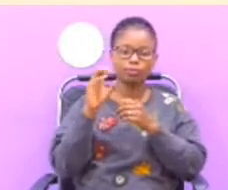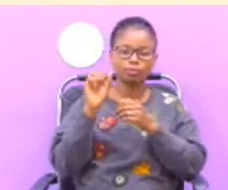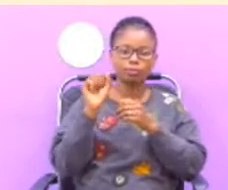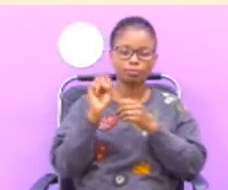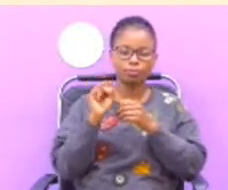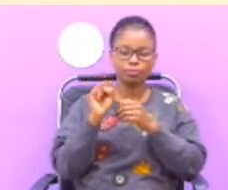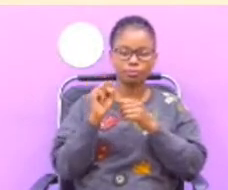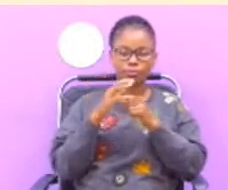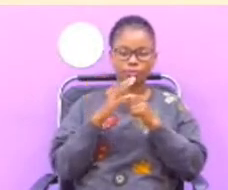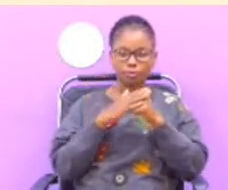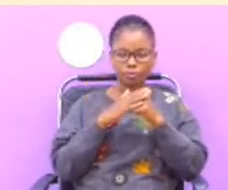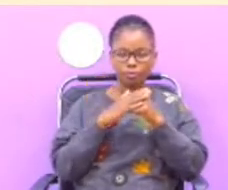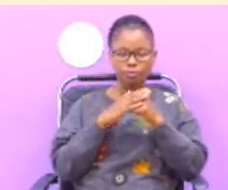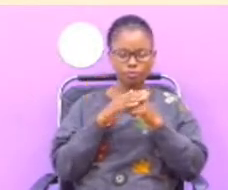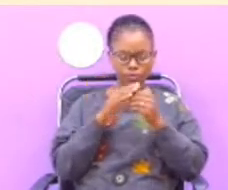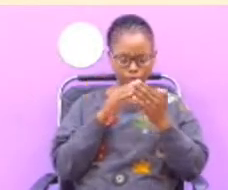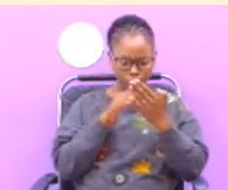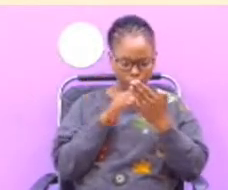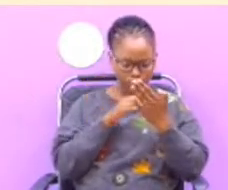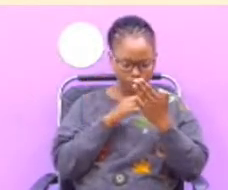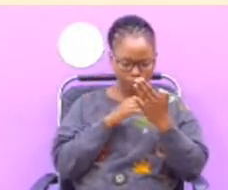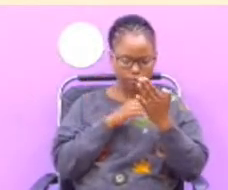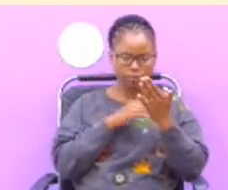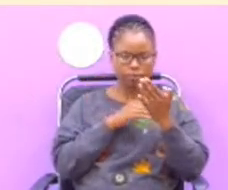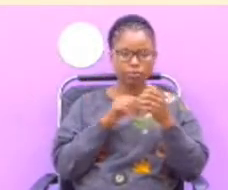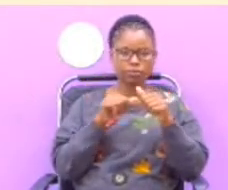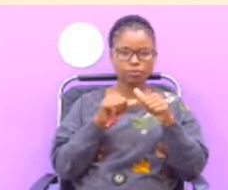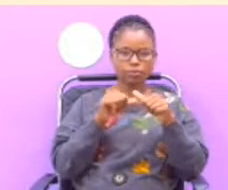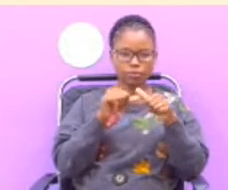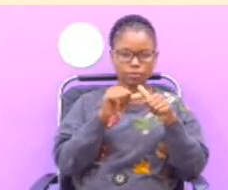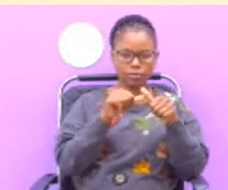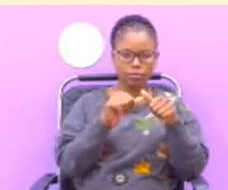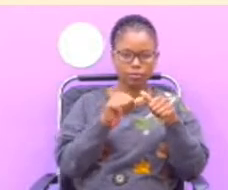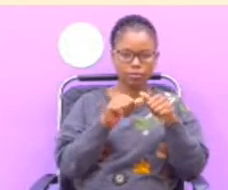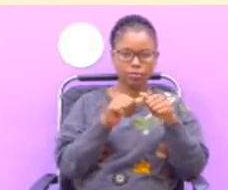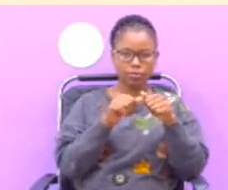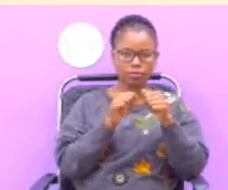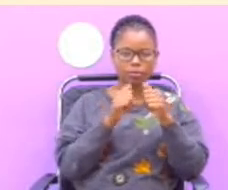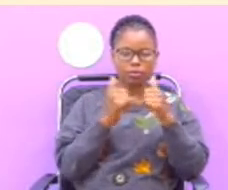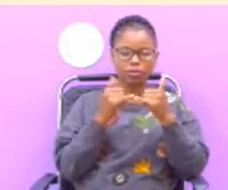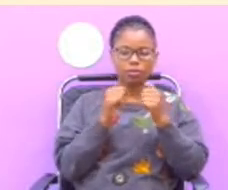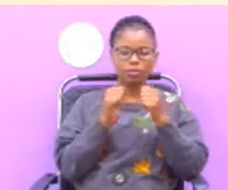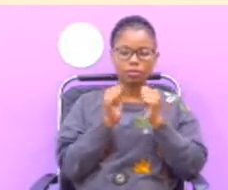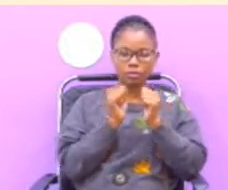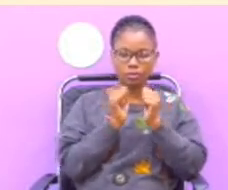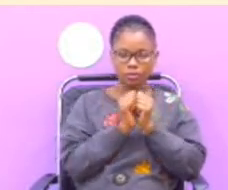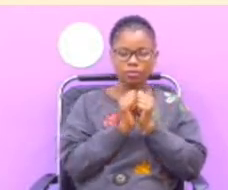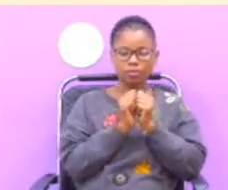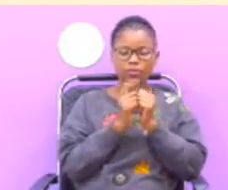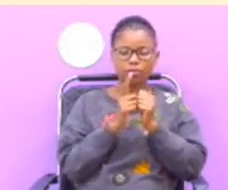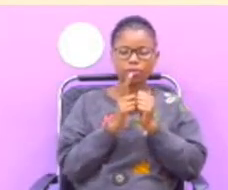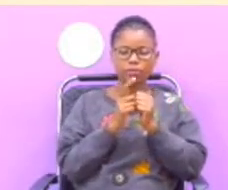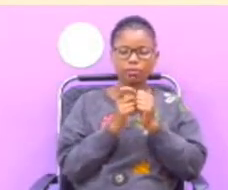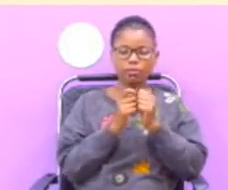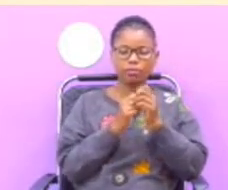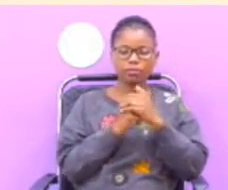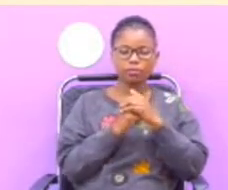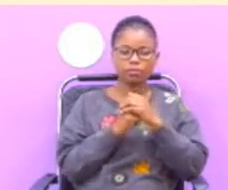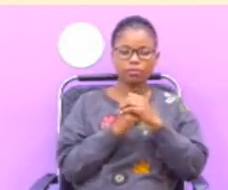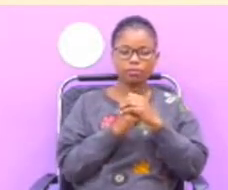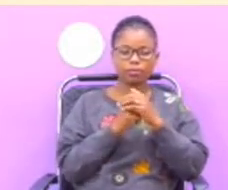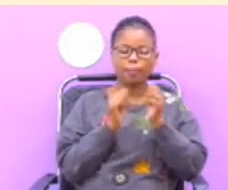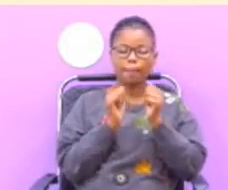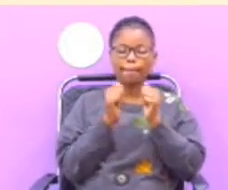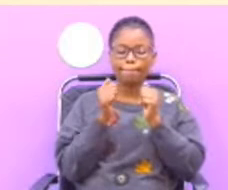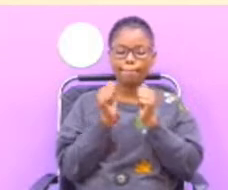twambiriria kamarindi ka mbere tuikurukite uguo tugoka riu tukinyite kamurainĩ ga ikũmi na kamwe nĩ twathoma kamurainĩ ga